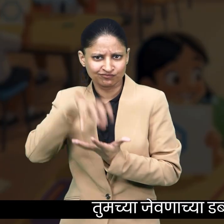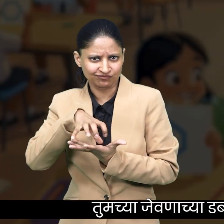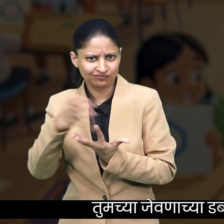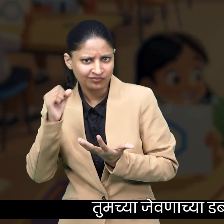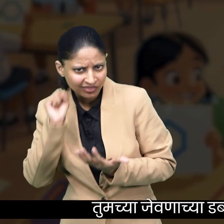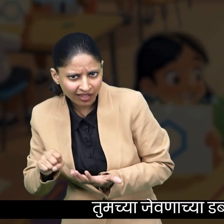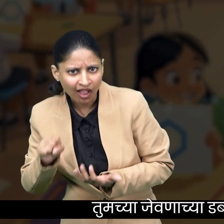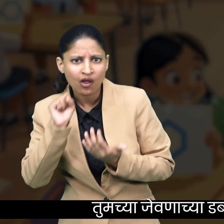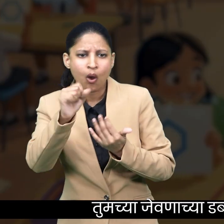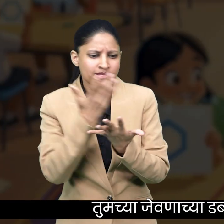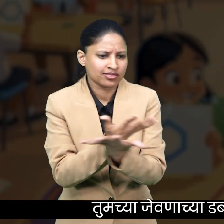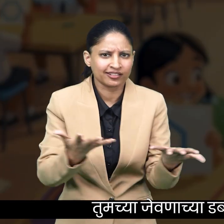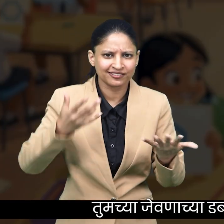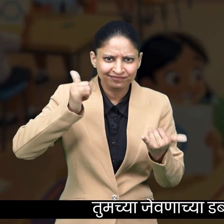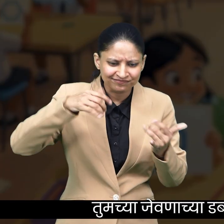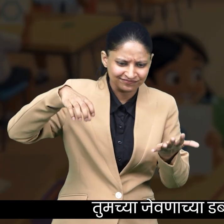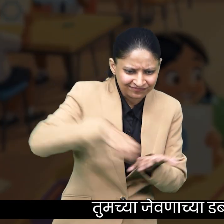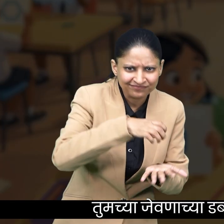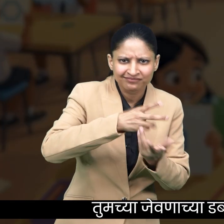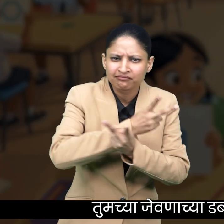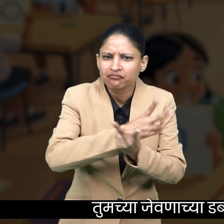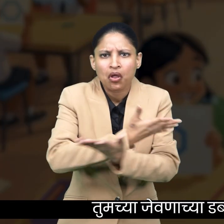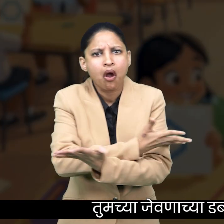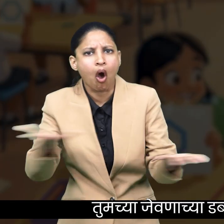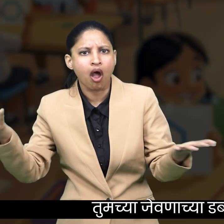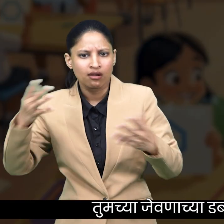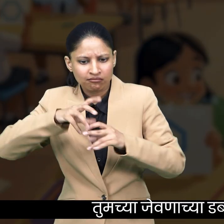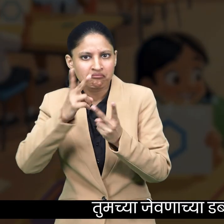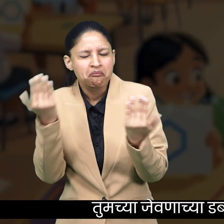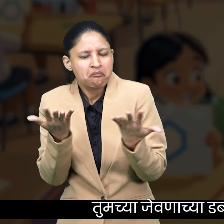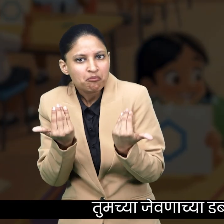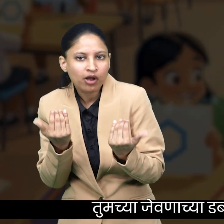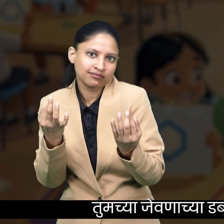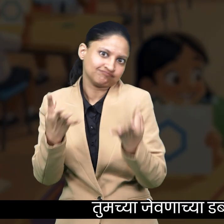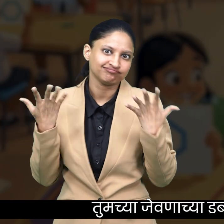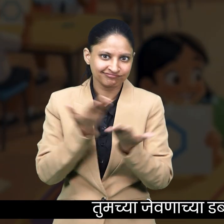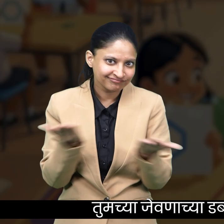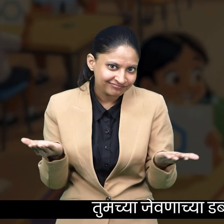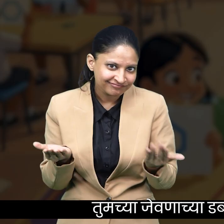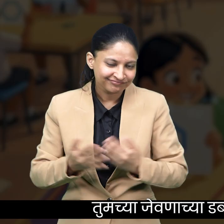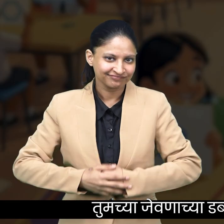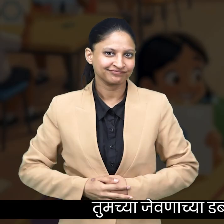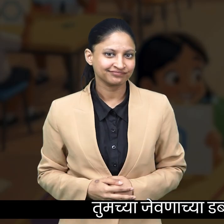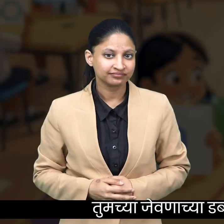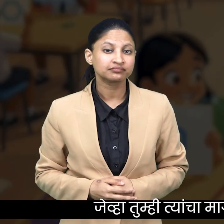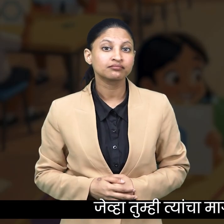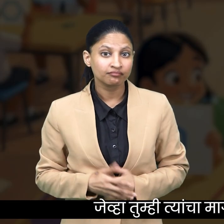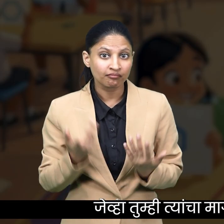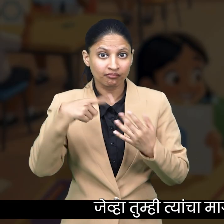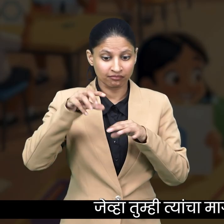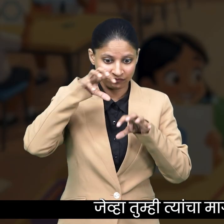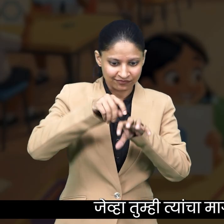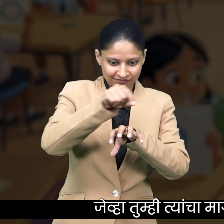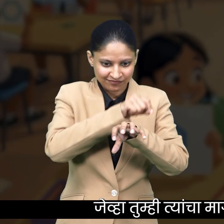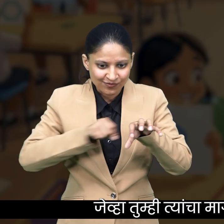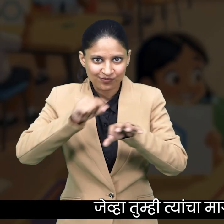तुमच्या जेवणाच्या डब्यात आणि तुमच्या खेळण्यामध्येही सर्वत्र आहेत. जेव्हा